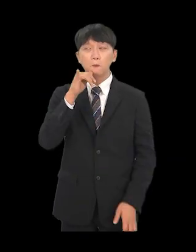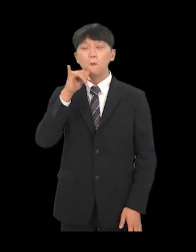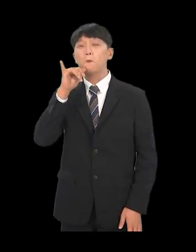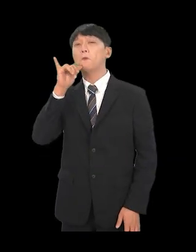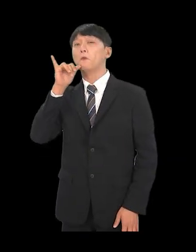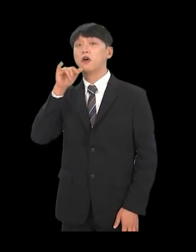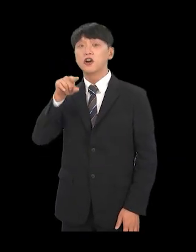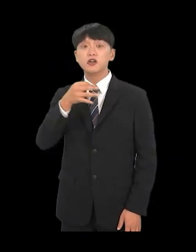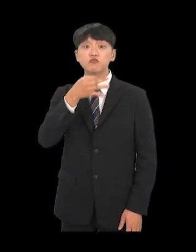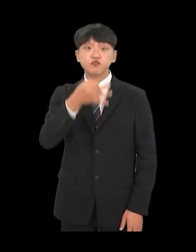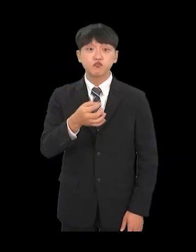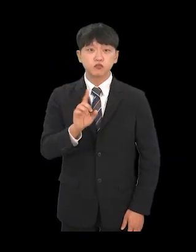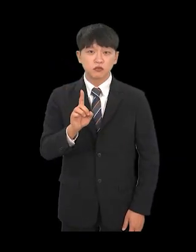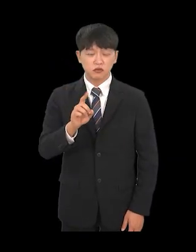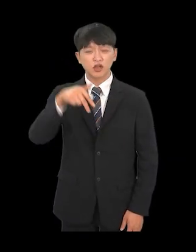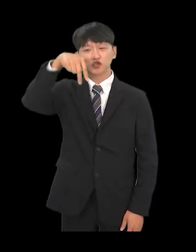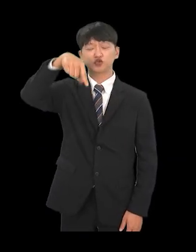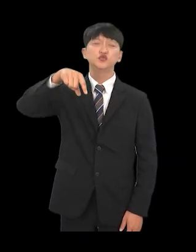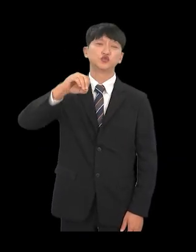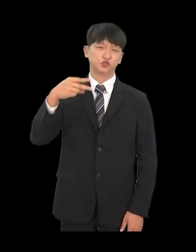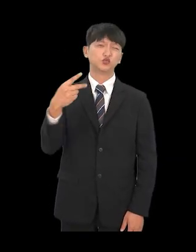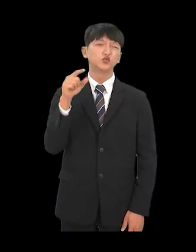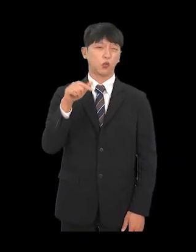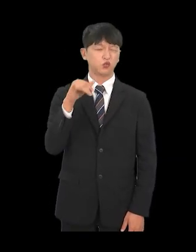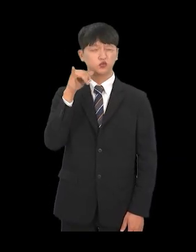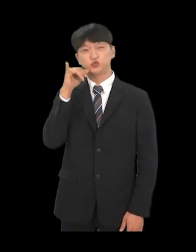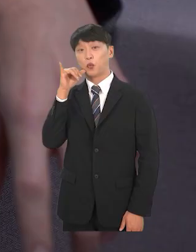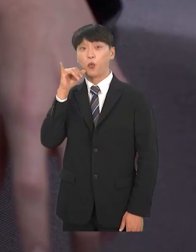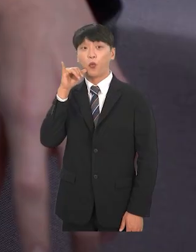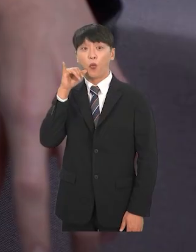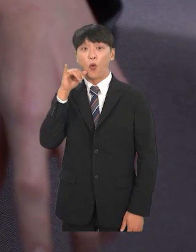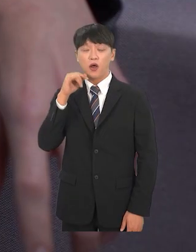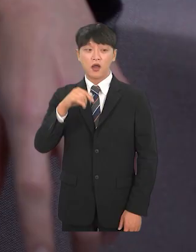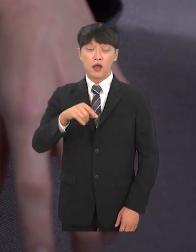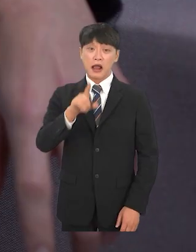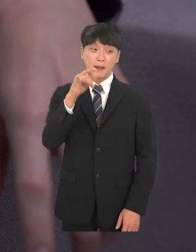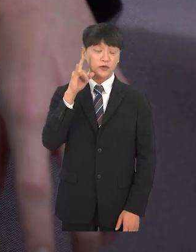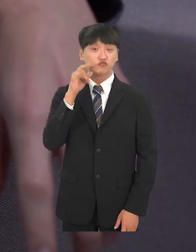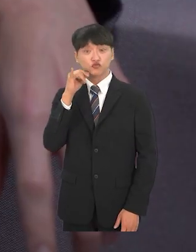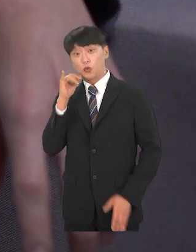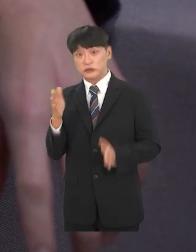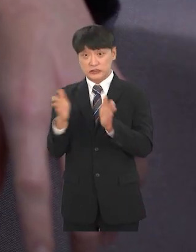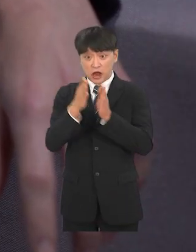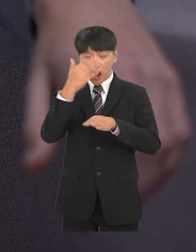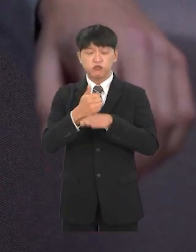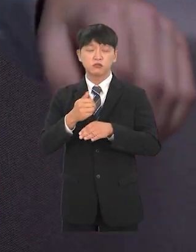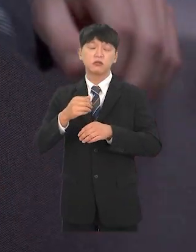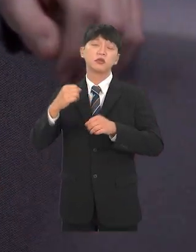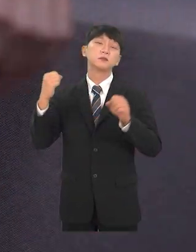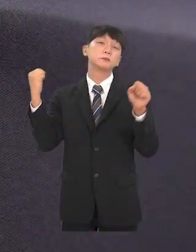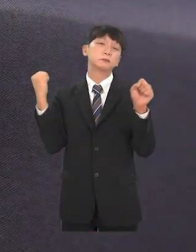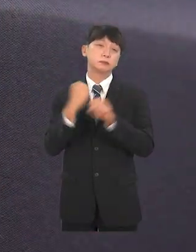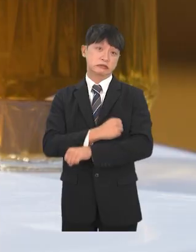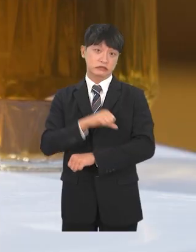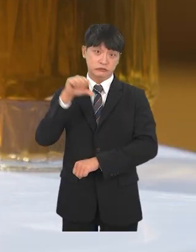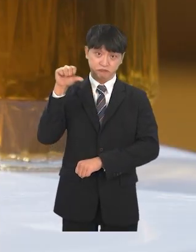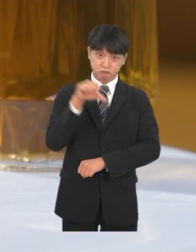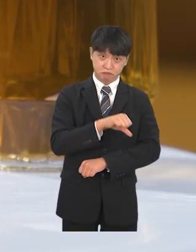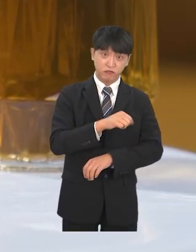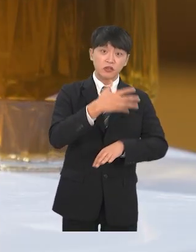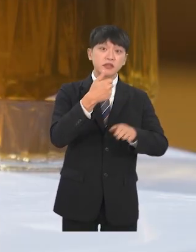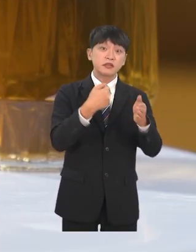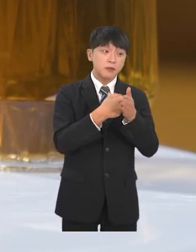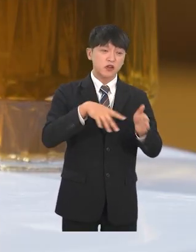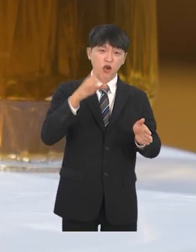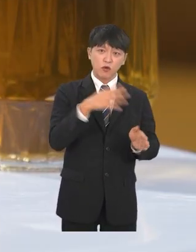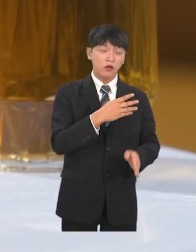것, 그리고 이것은 결국 중독으로 이어지게 되죠. 한번 중독되기 시작하면 그 끝은 파멸이기에 마약류